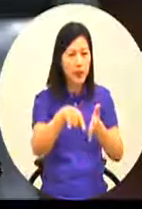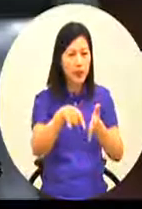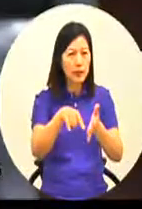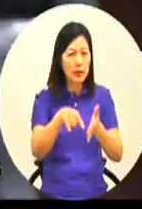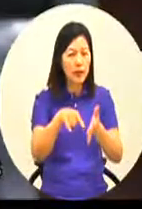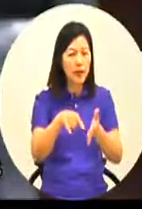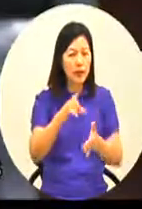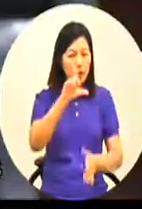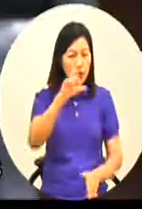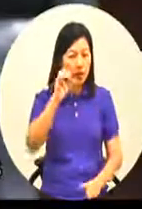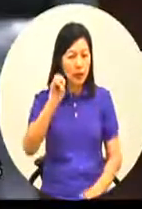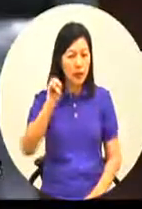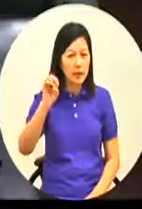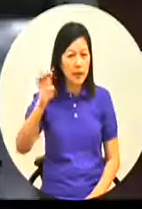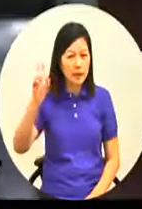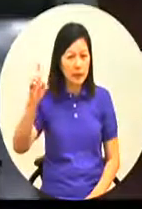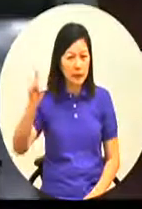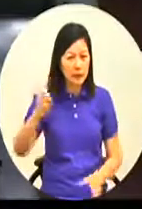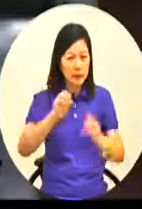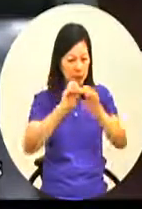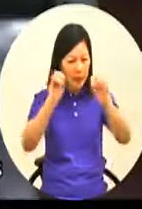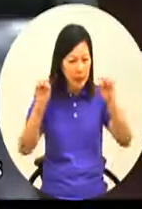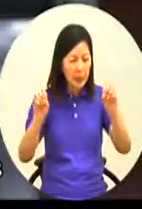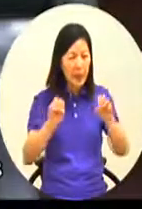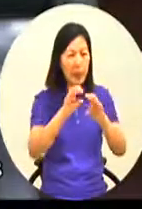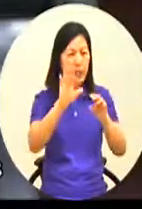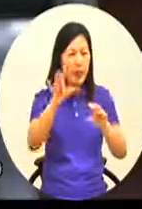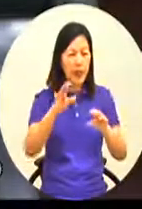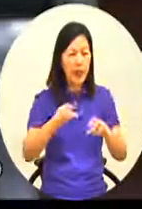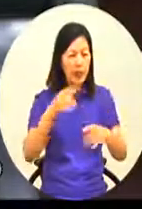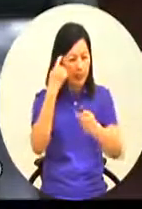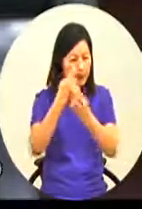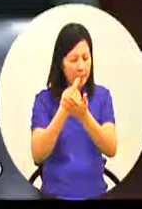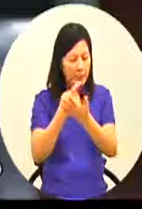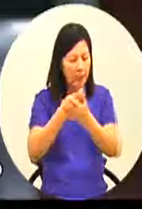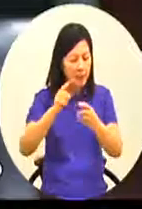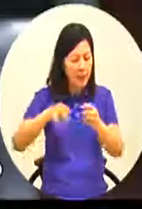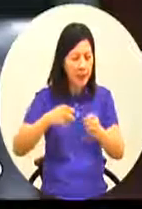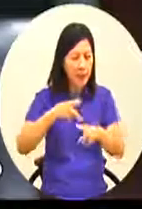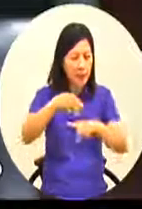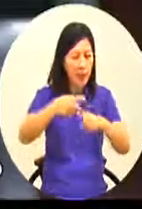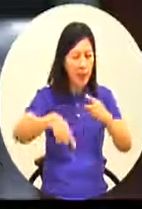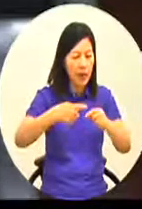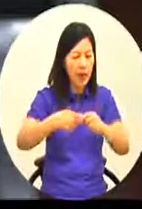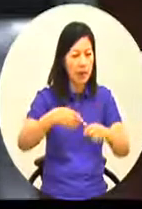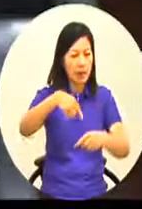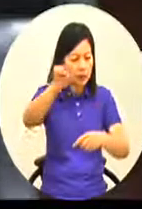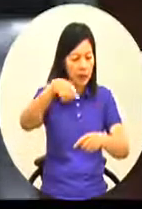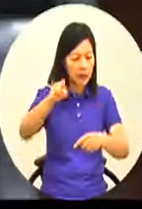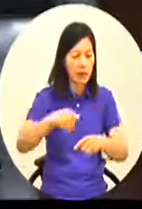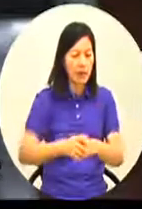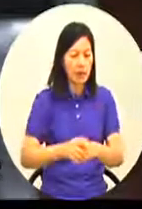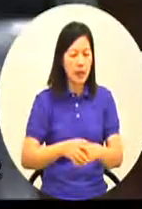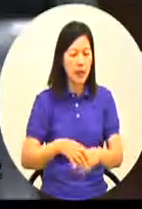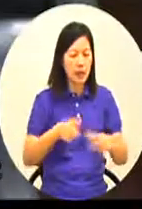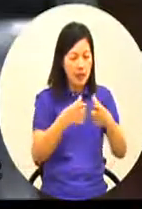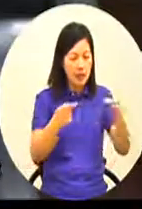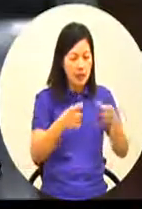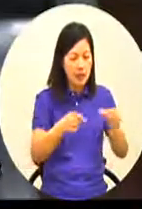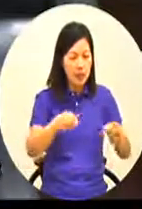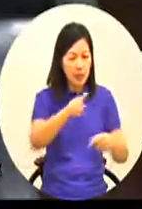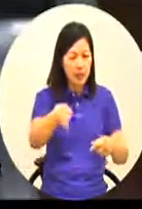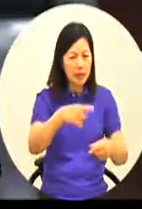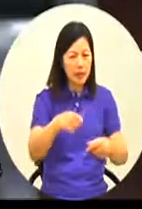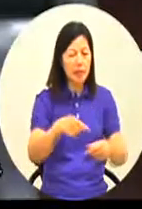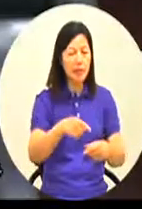LED 是非常举世闻名，大家都每年去那边跨年。那包括像日本东京有元素、新宿等等，其实我们可